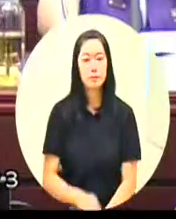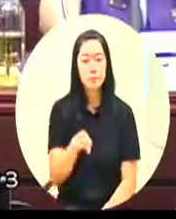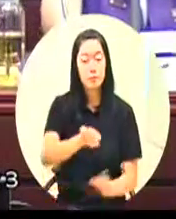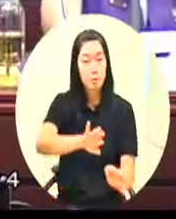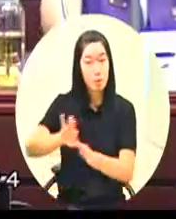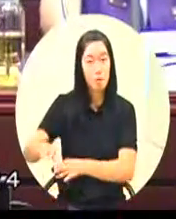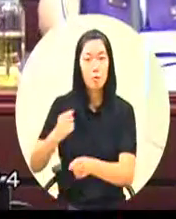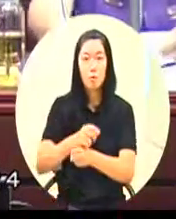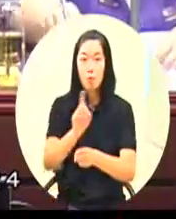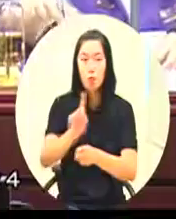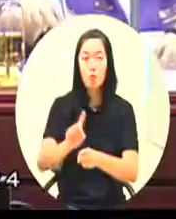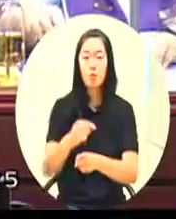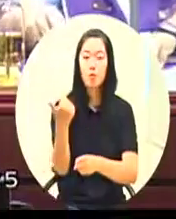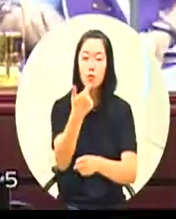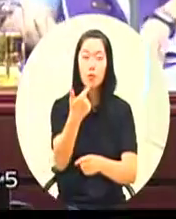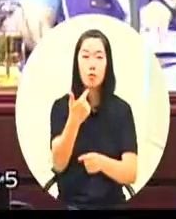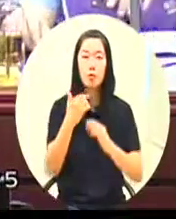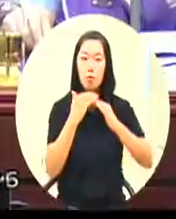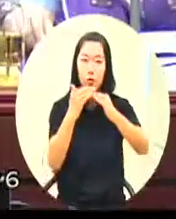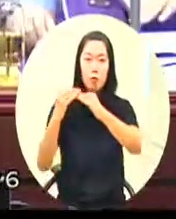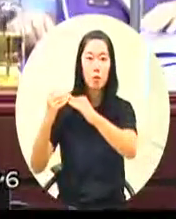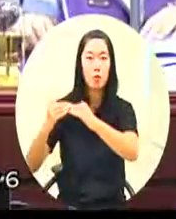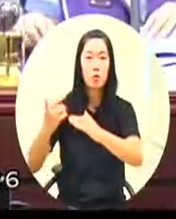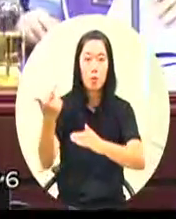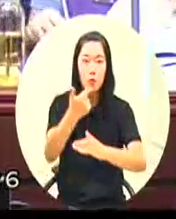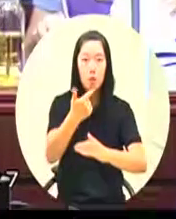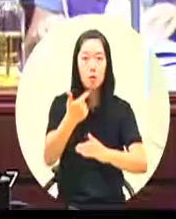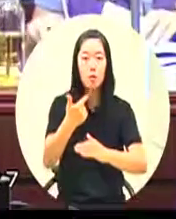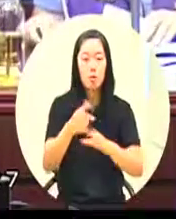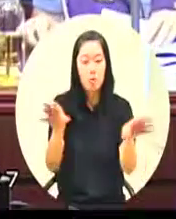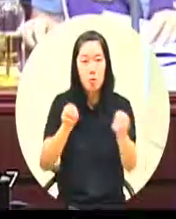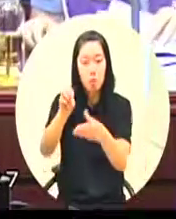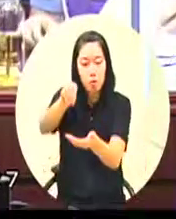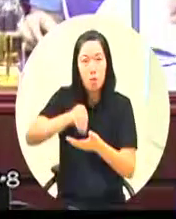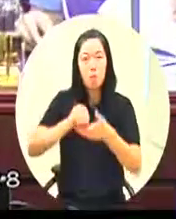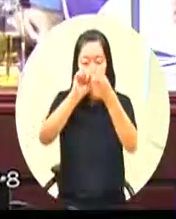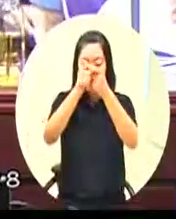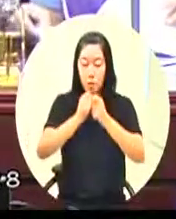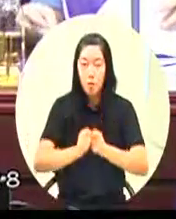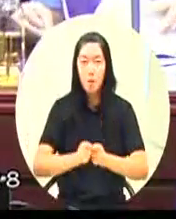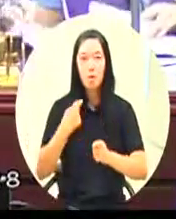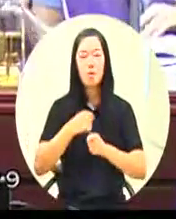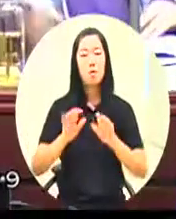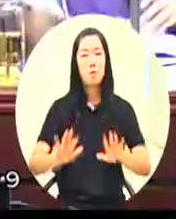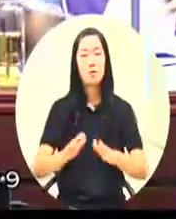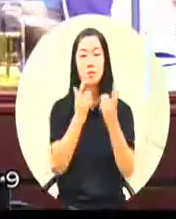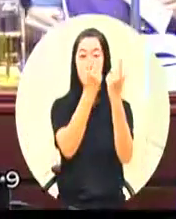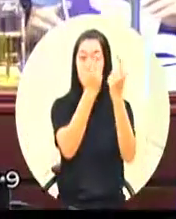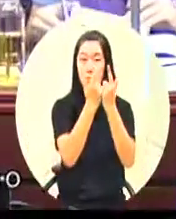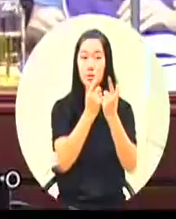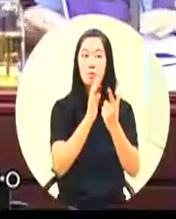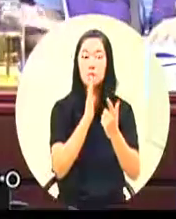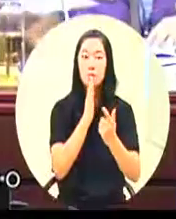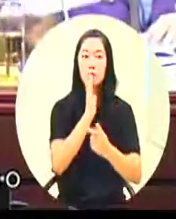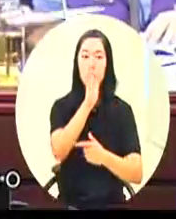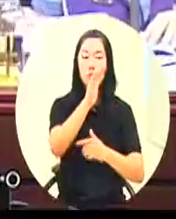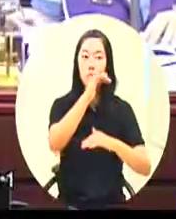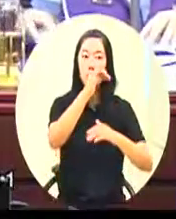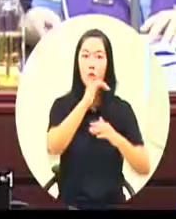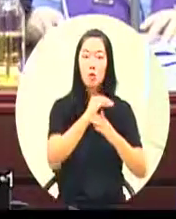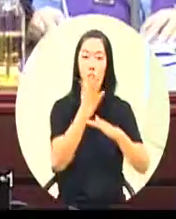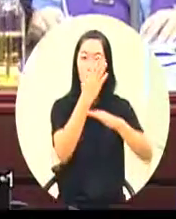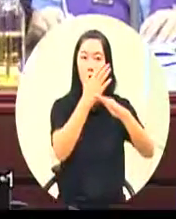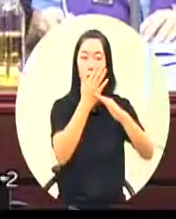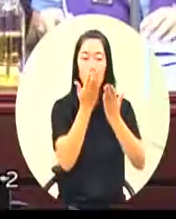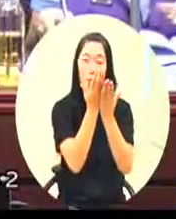了一个六都的一个整个资料的收集哦，我可以跟议员说明一下，目前台北市是有限学区的，其他